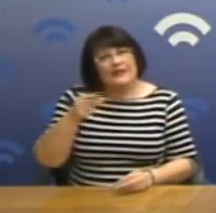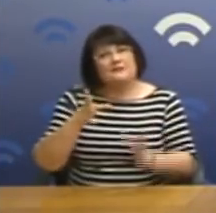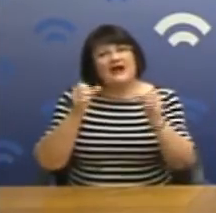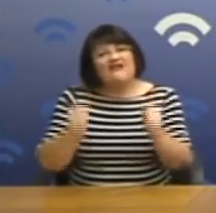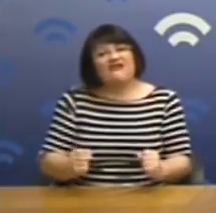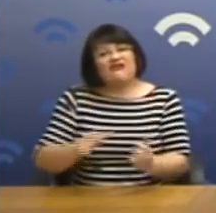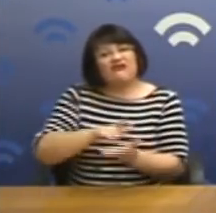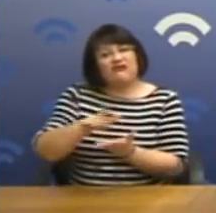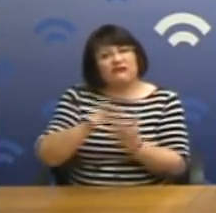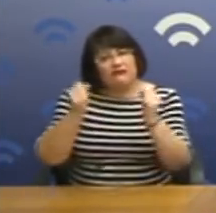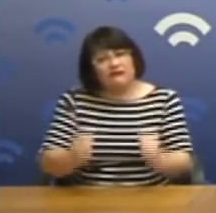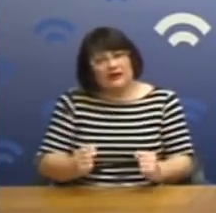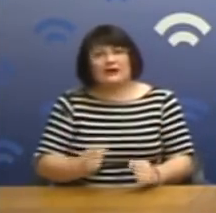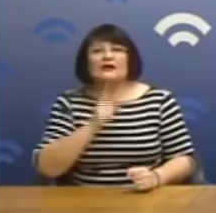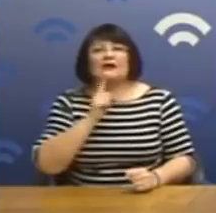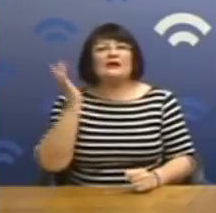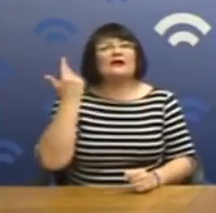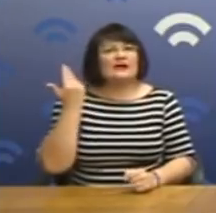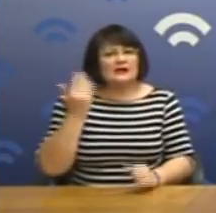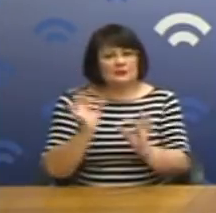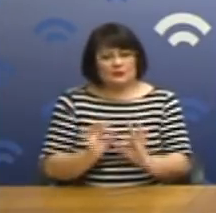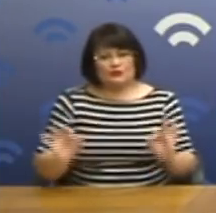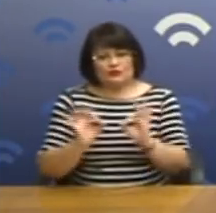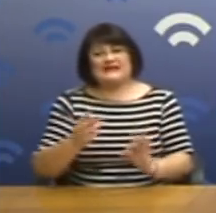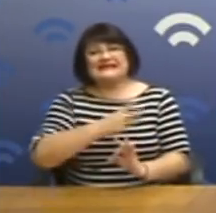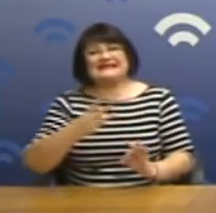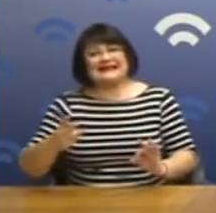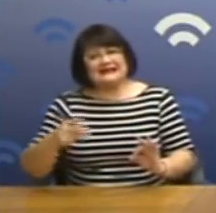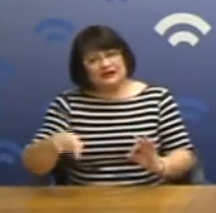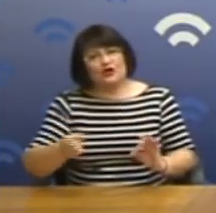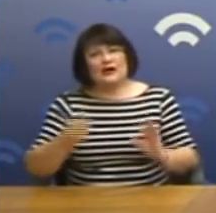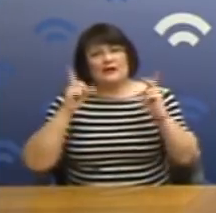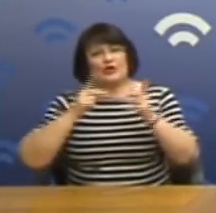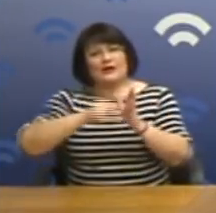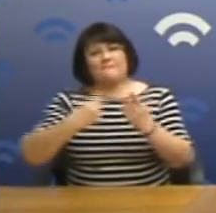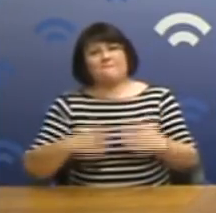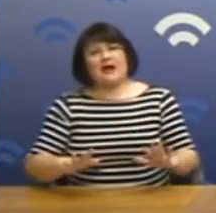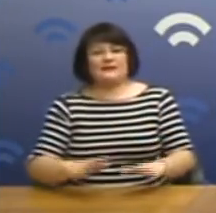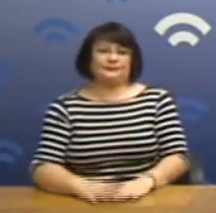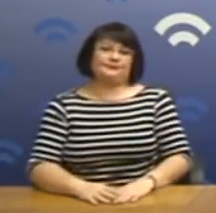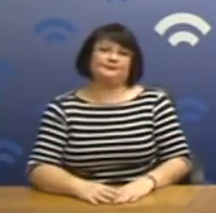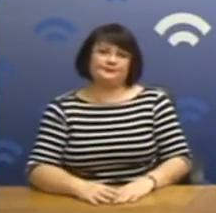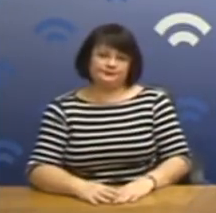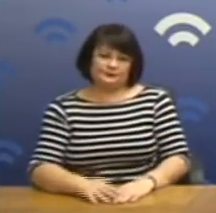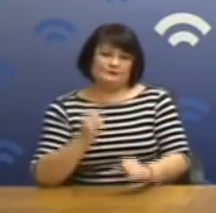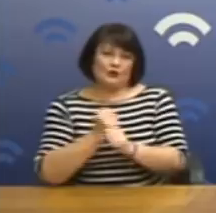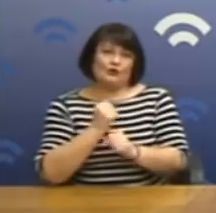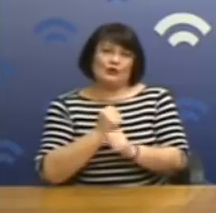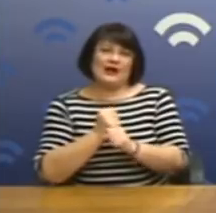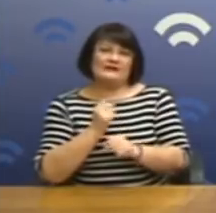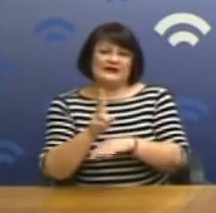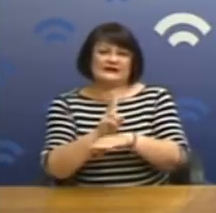Συμφωνία που πάλι είχε προετοιμάσει η κυβέρνηση ΣΥΡΙΖΑ. Εργάζεστε για τη